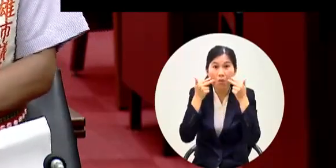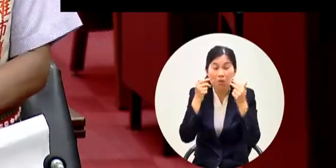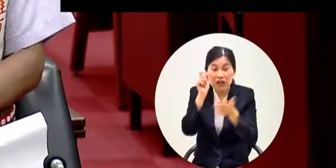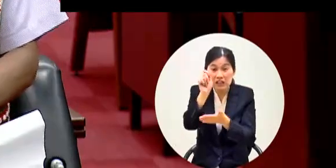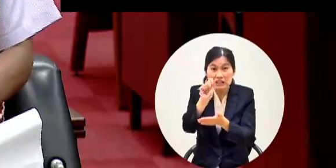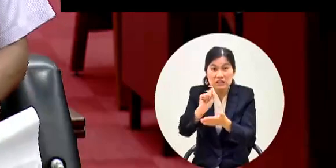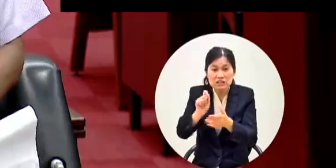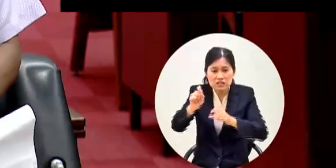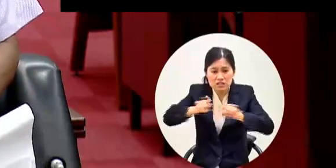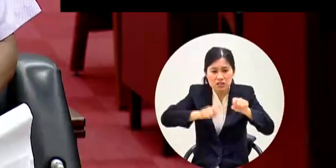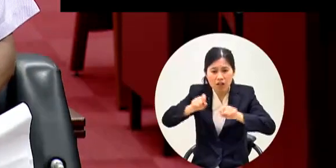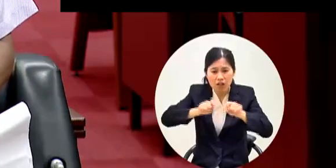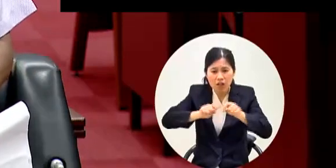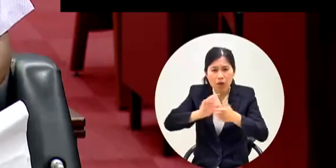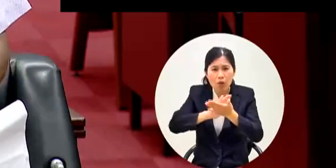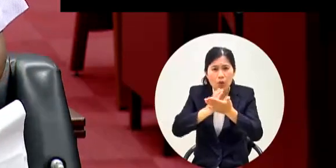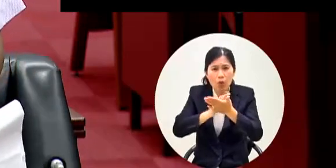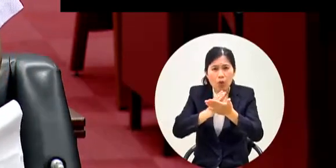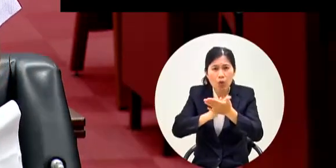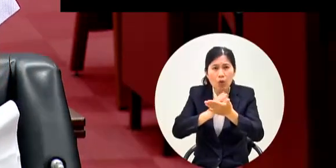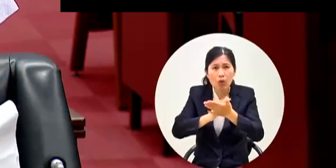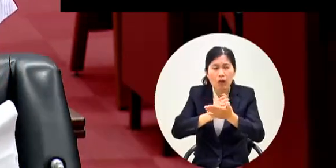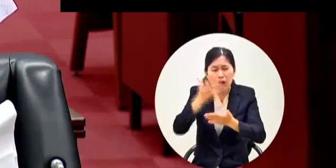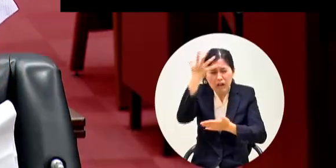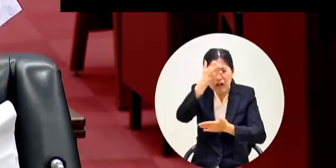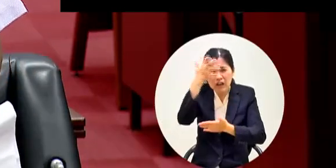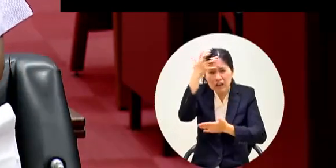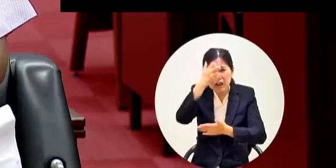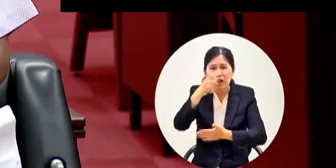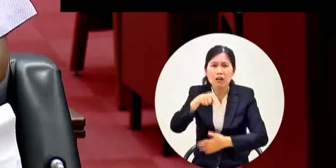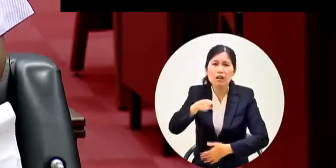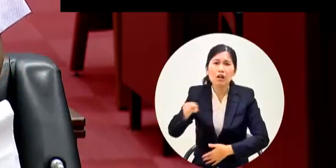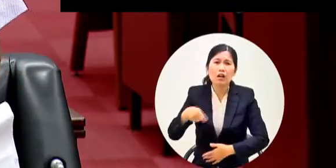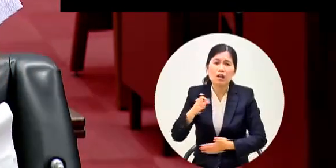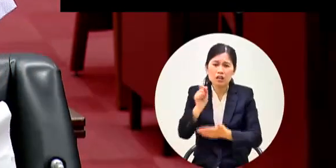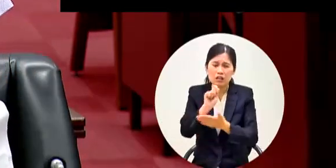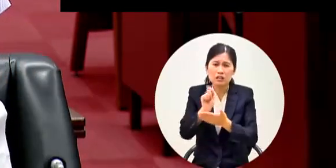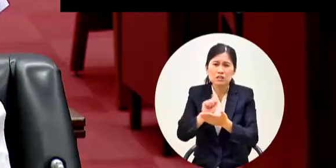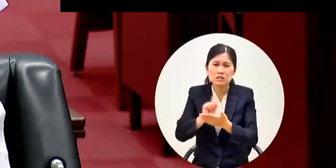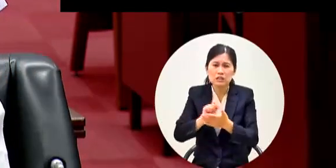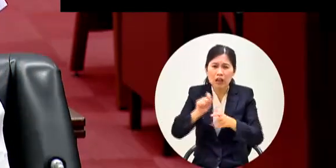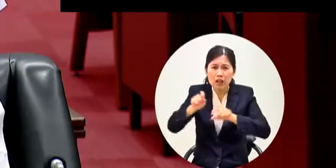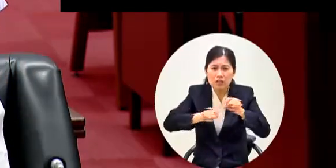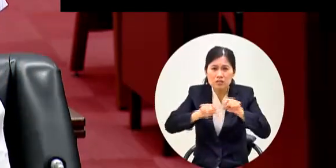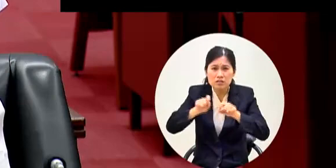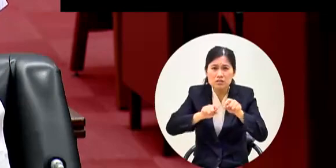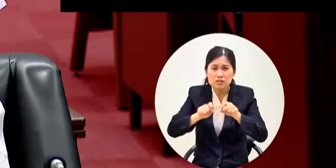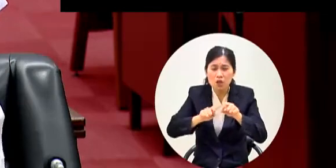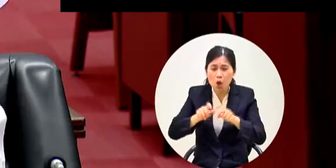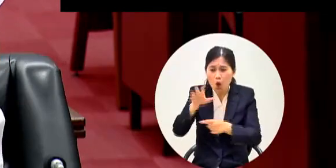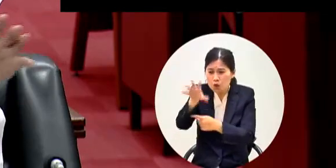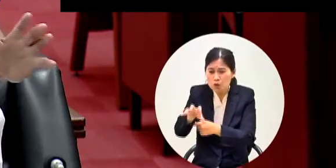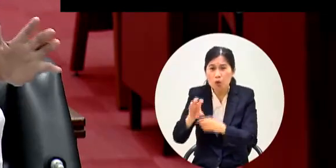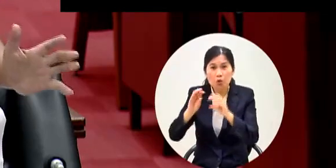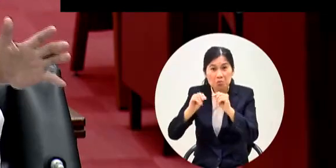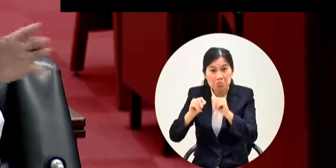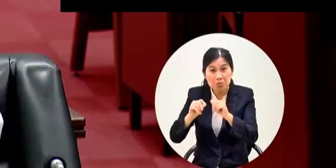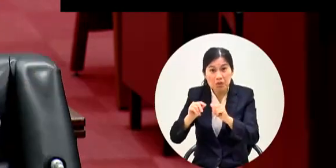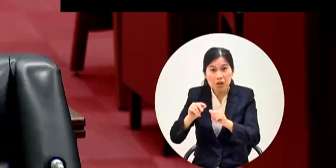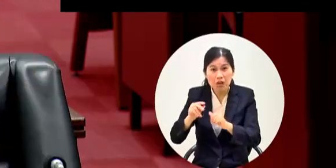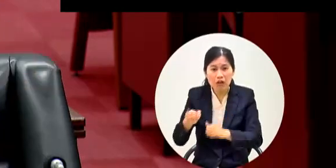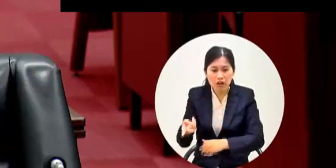耕种。但是呢，游牧农地要变成林地，要原住民写一